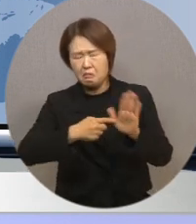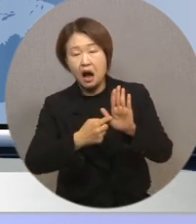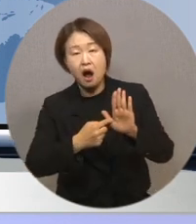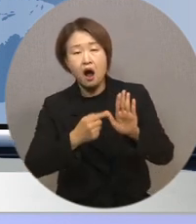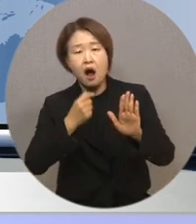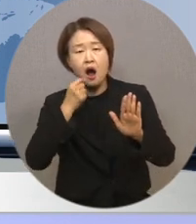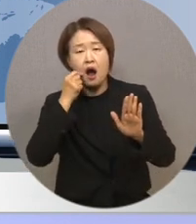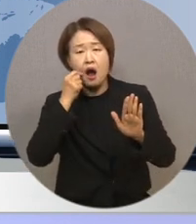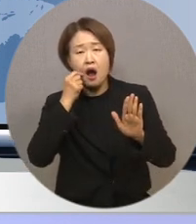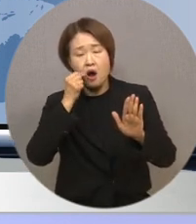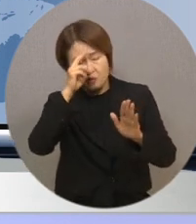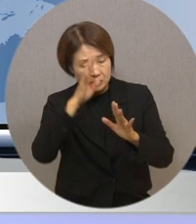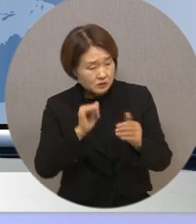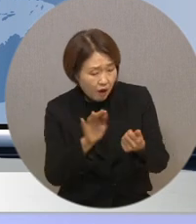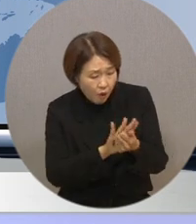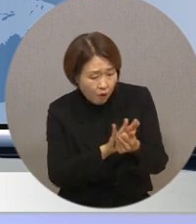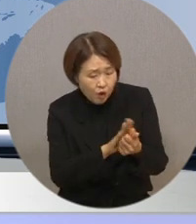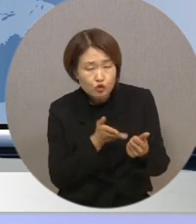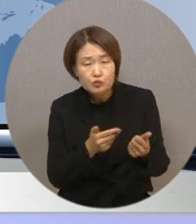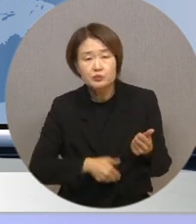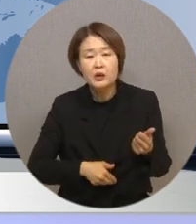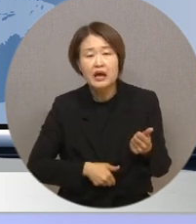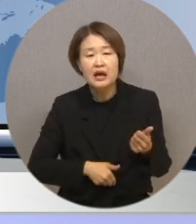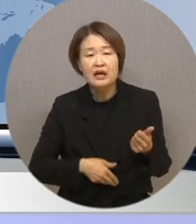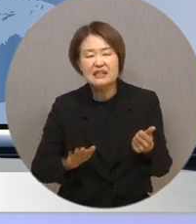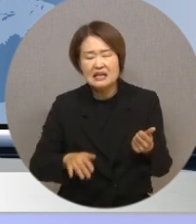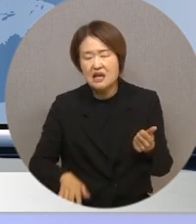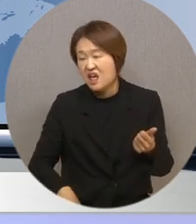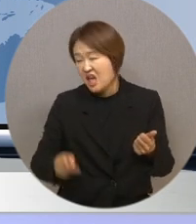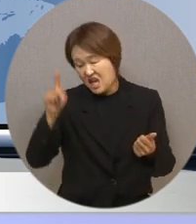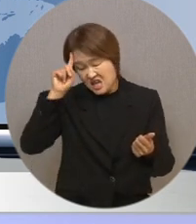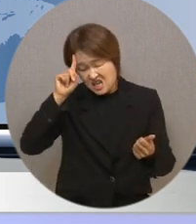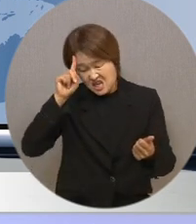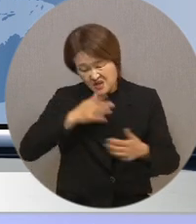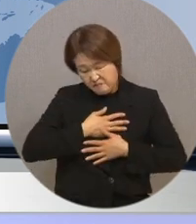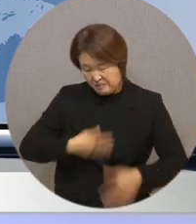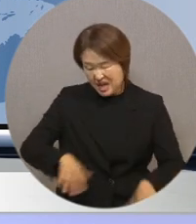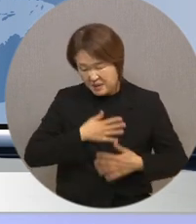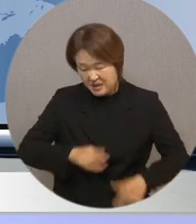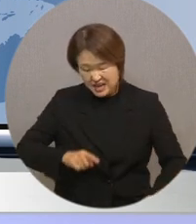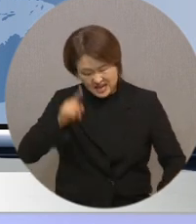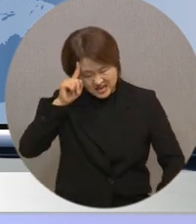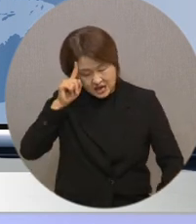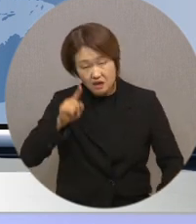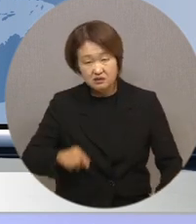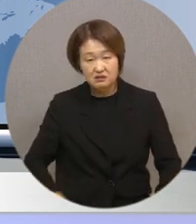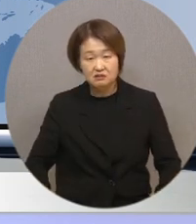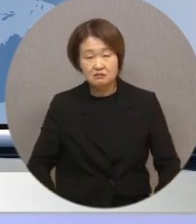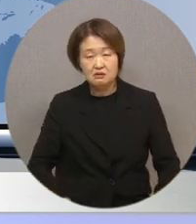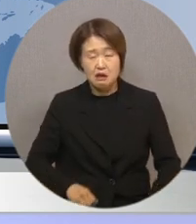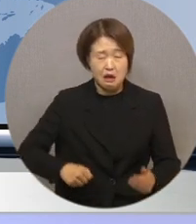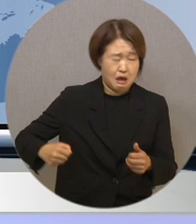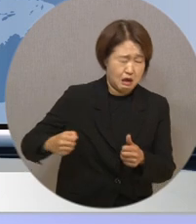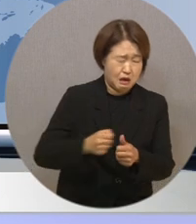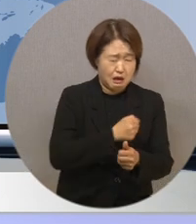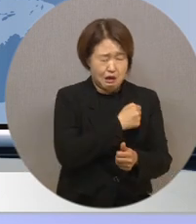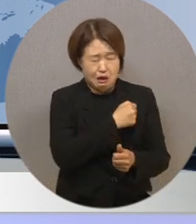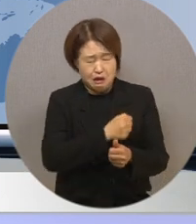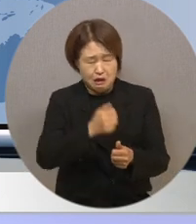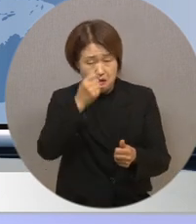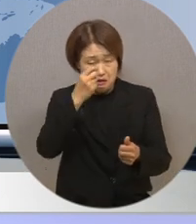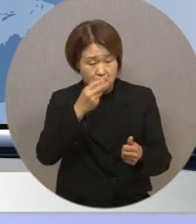안위를 살펴야 하는 간병인이 일이 지치고 짜증이 났다는 이유로이 수차례 폭행을 해온 영상은